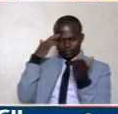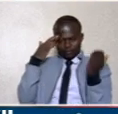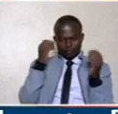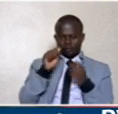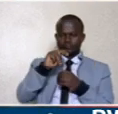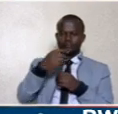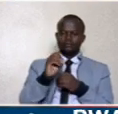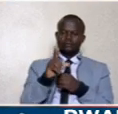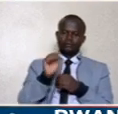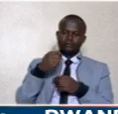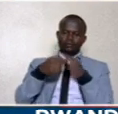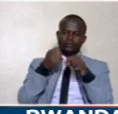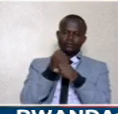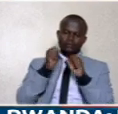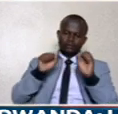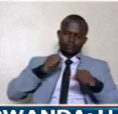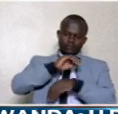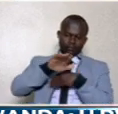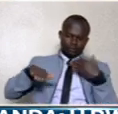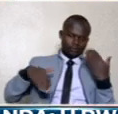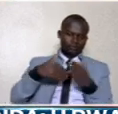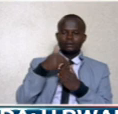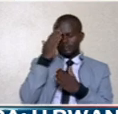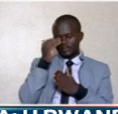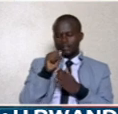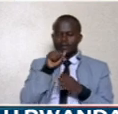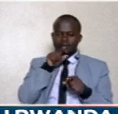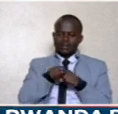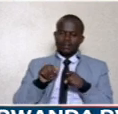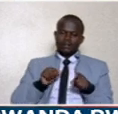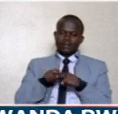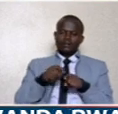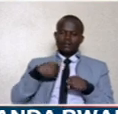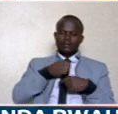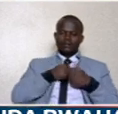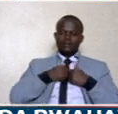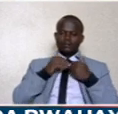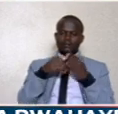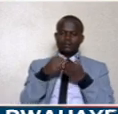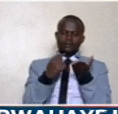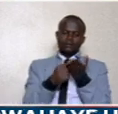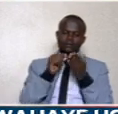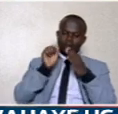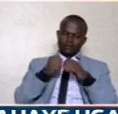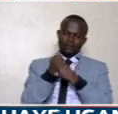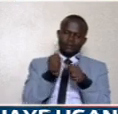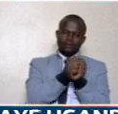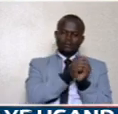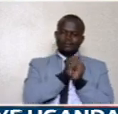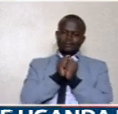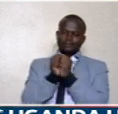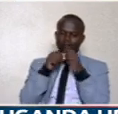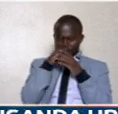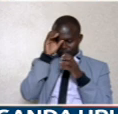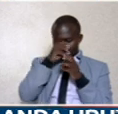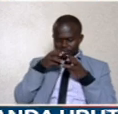Angola izakomeza gukora ibyishoboye byose ngo abavandimwe bacu b'Abanyarwanda n'Abanyauganda bashyire hamwe mu